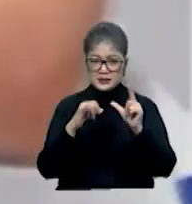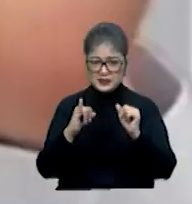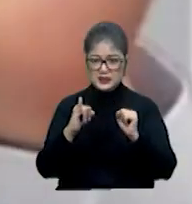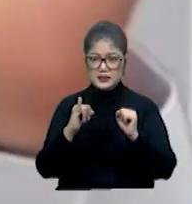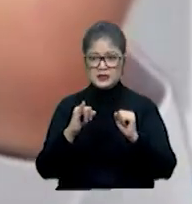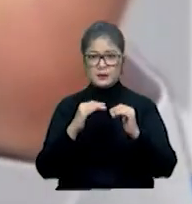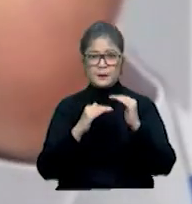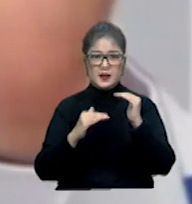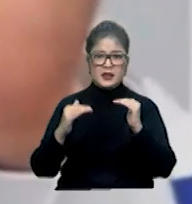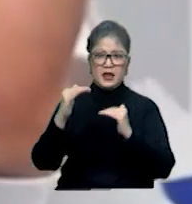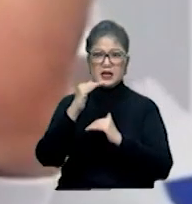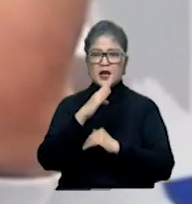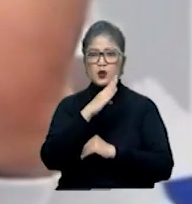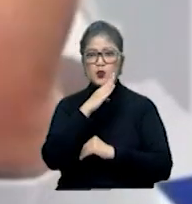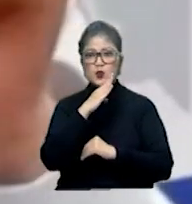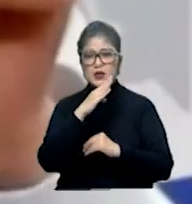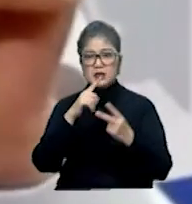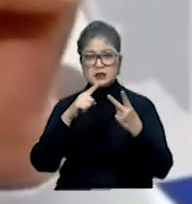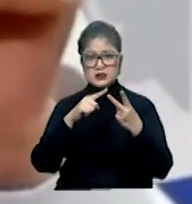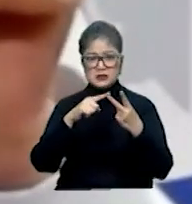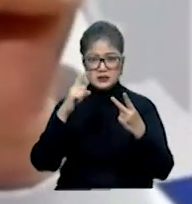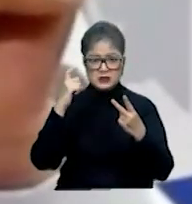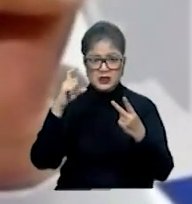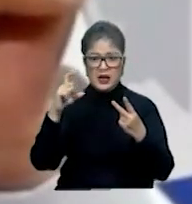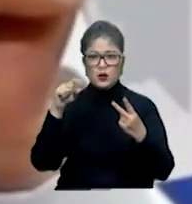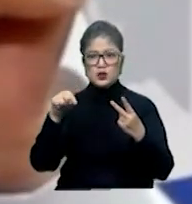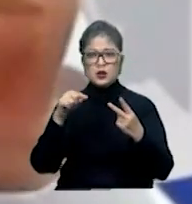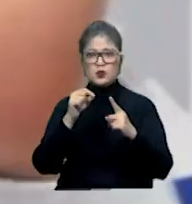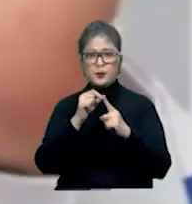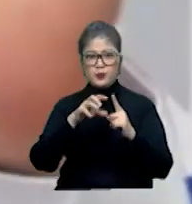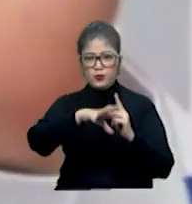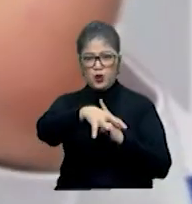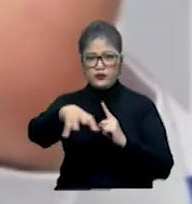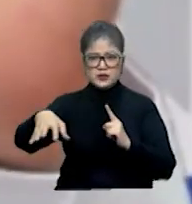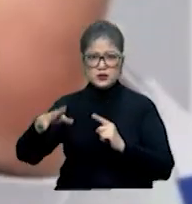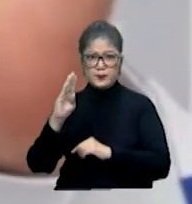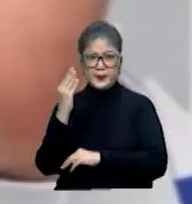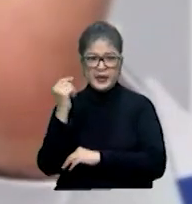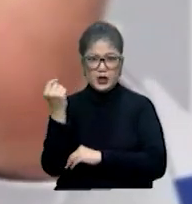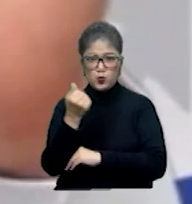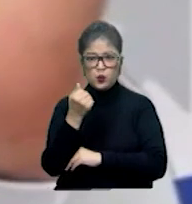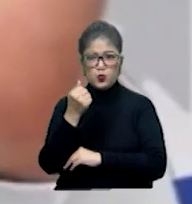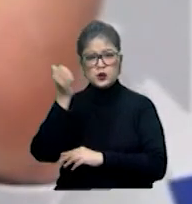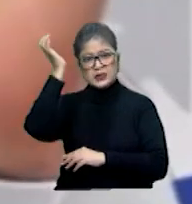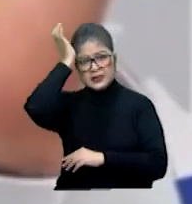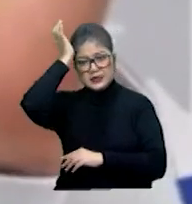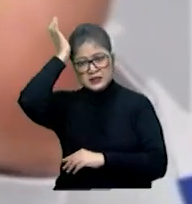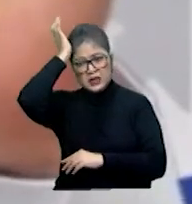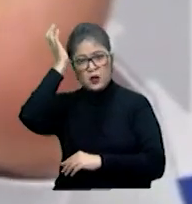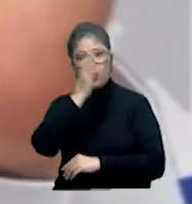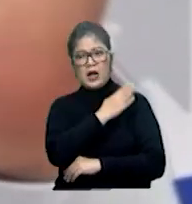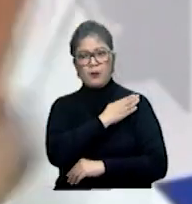kuning, kemudian caleg provinsi yang warna biru, kemudian warna hijau caleg kabupaten atau